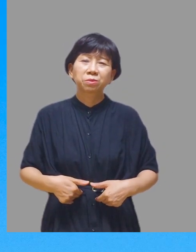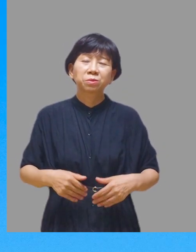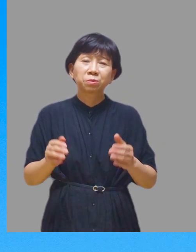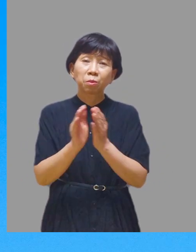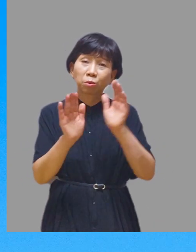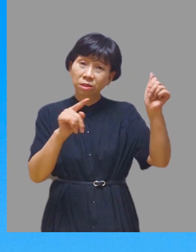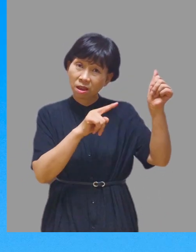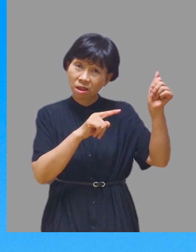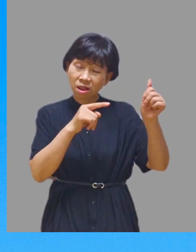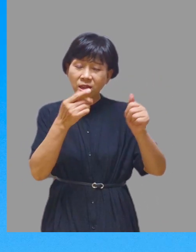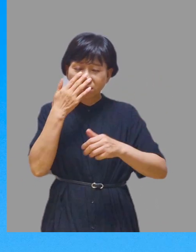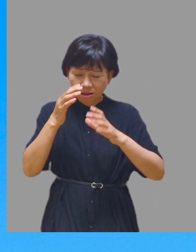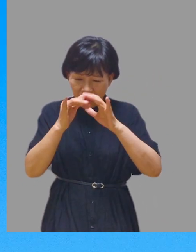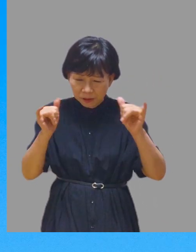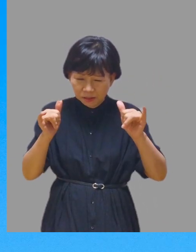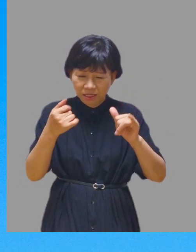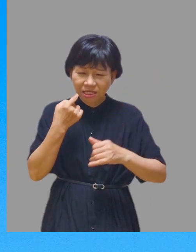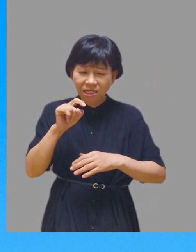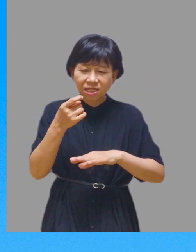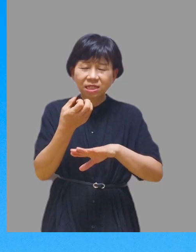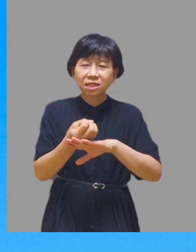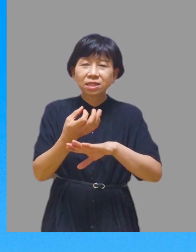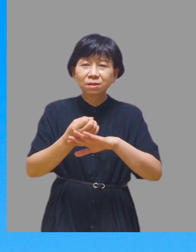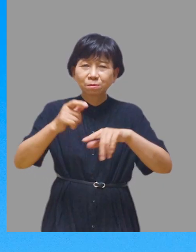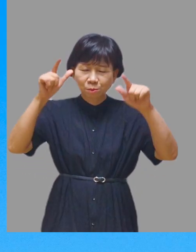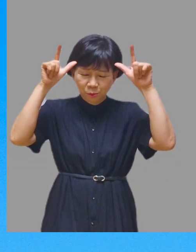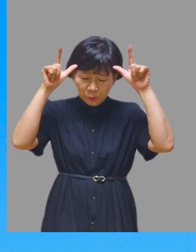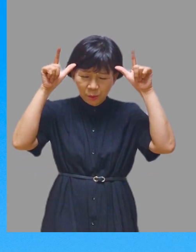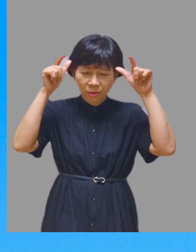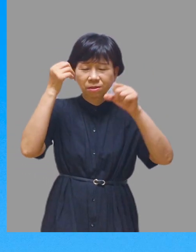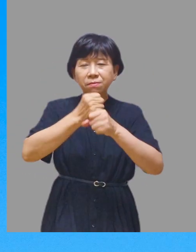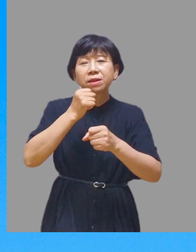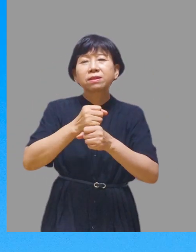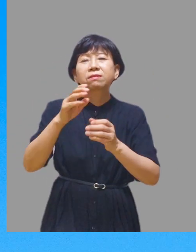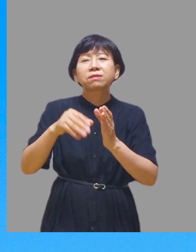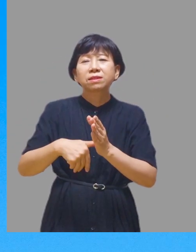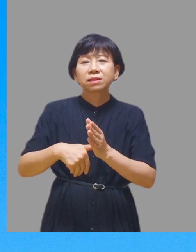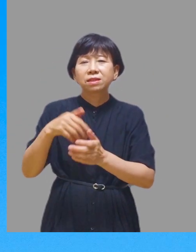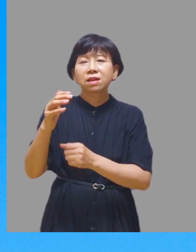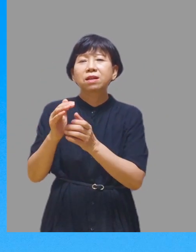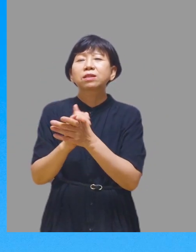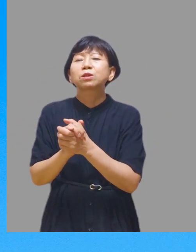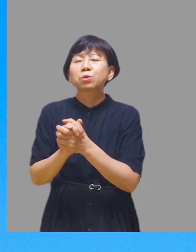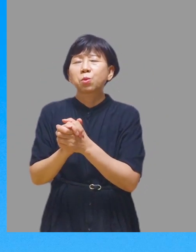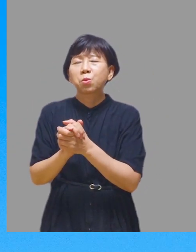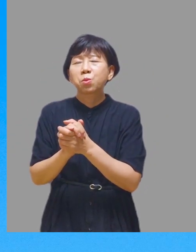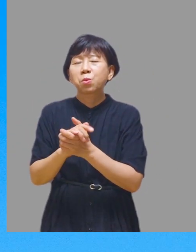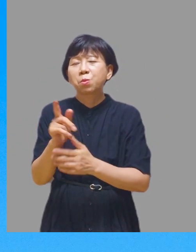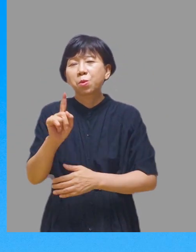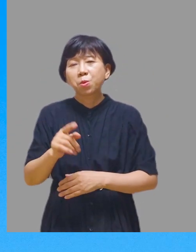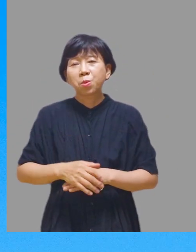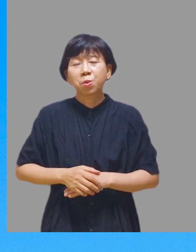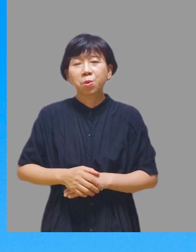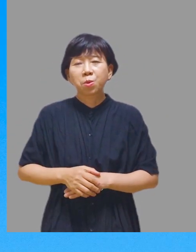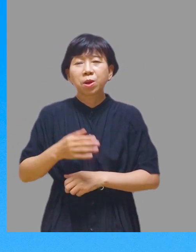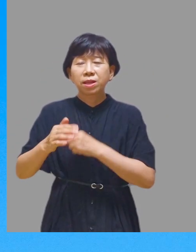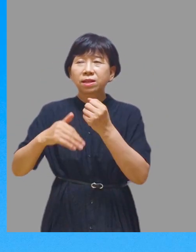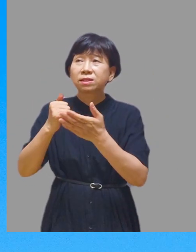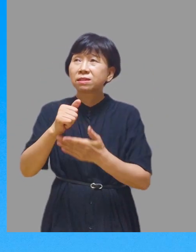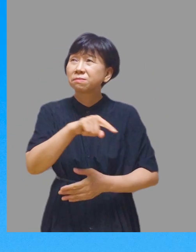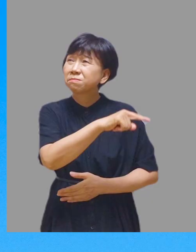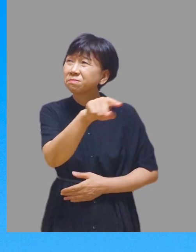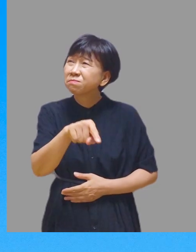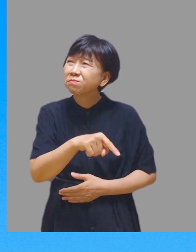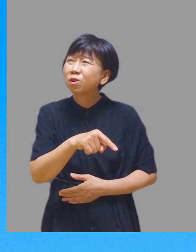모세가 이스라엘 백성이 금송아지를 만들었을 때 하나님 앞에 이렇게 기도했던 장면이 있었어요. 하나님, 이들의 죄를